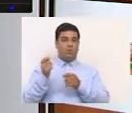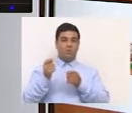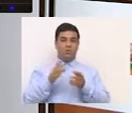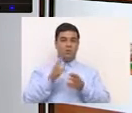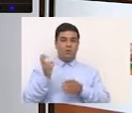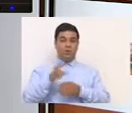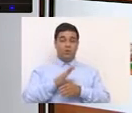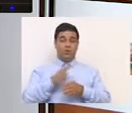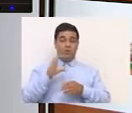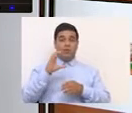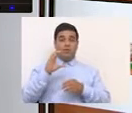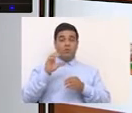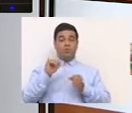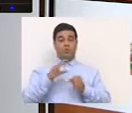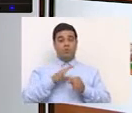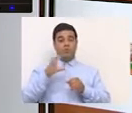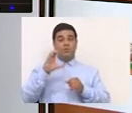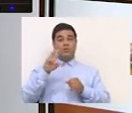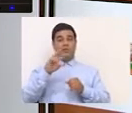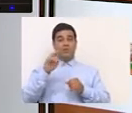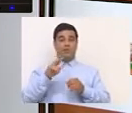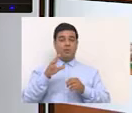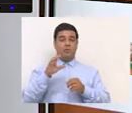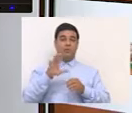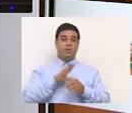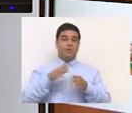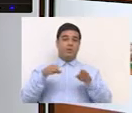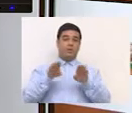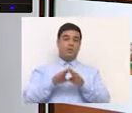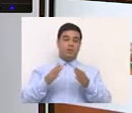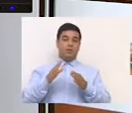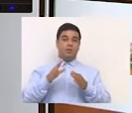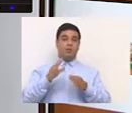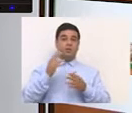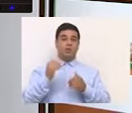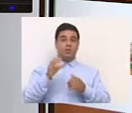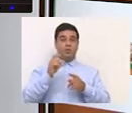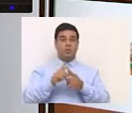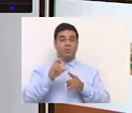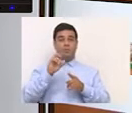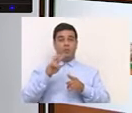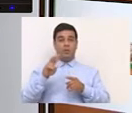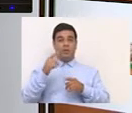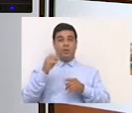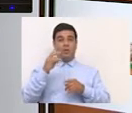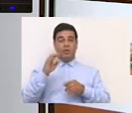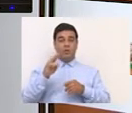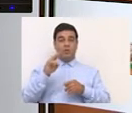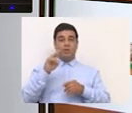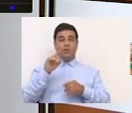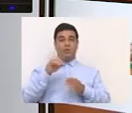сказуемое. Склад был закрыт. Два слова. Был глагол, закрыт